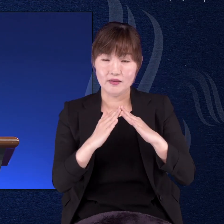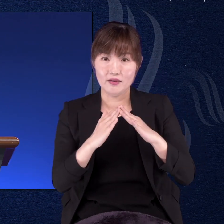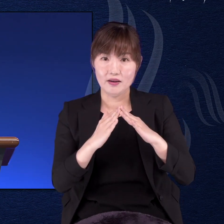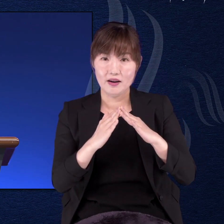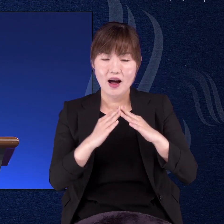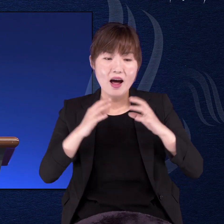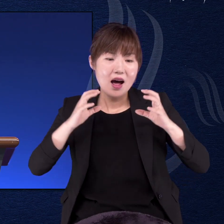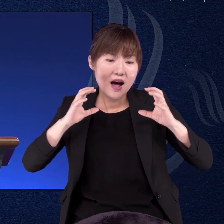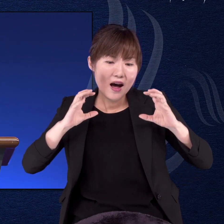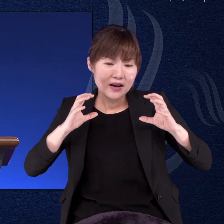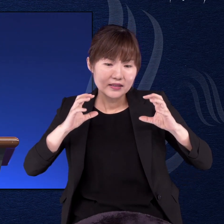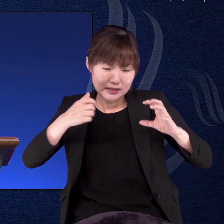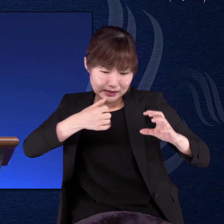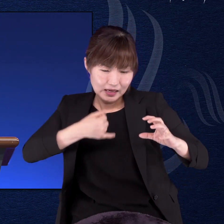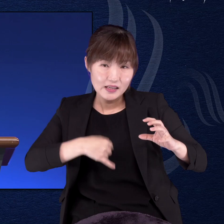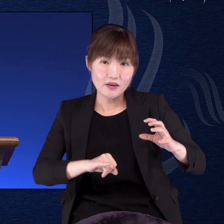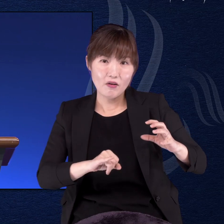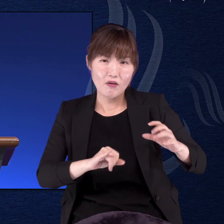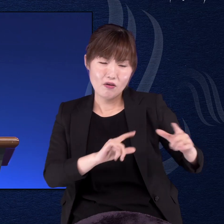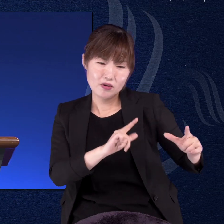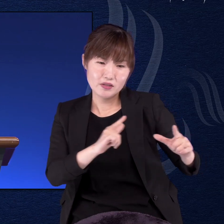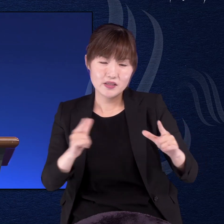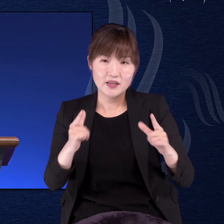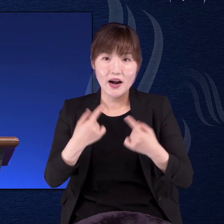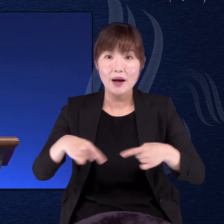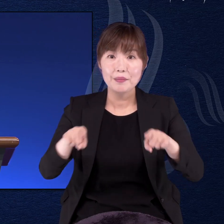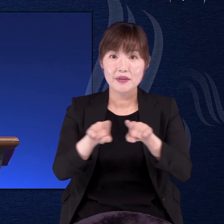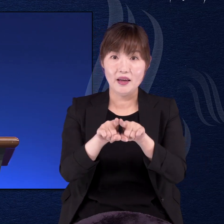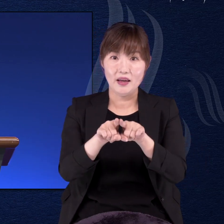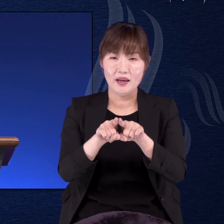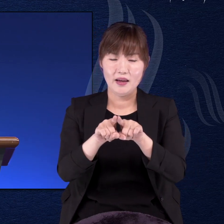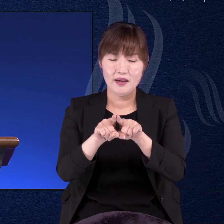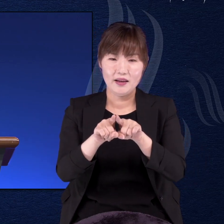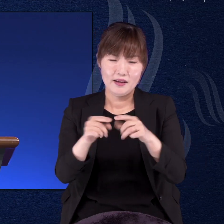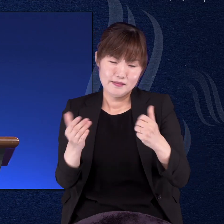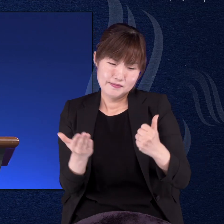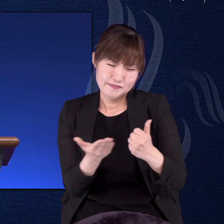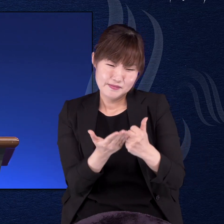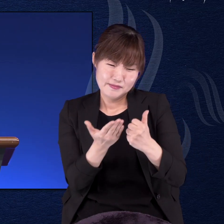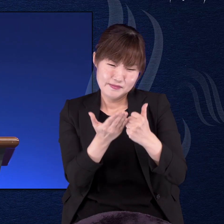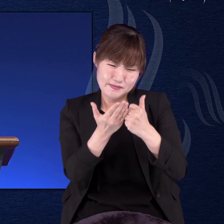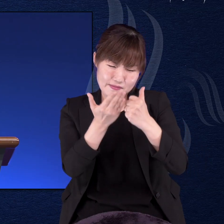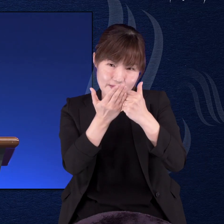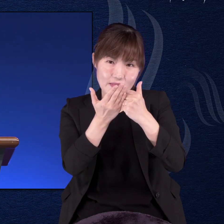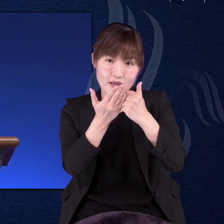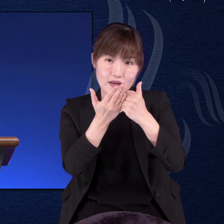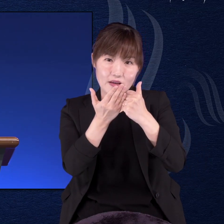아이들을 함께 키울 수 있는 그런 때가 된다면 얼마나 좋을까요?